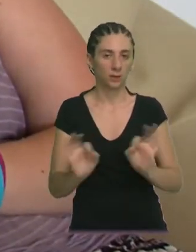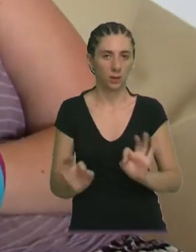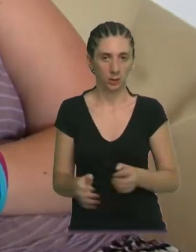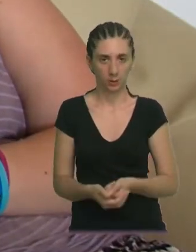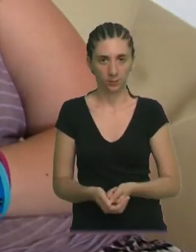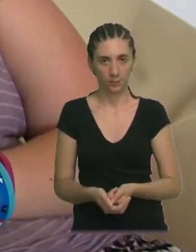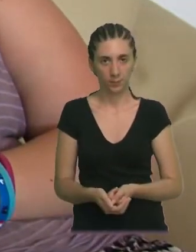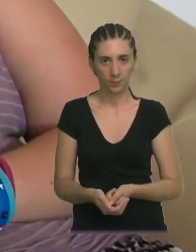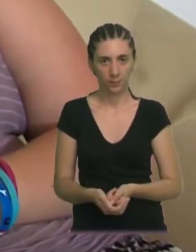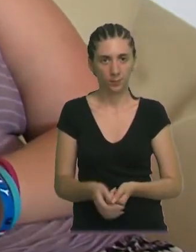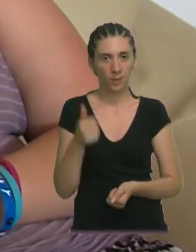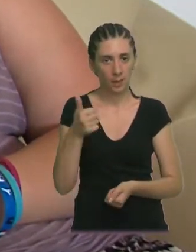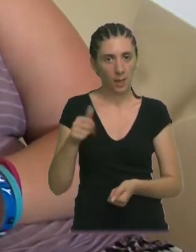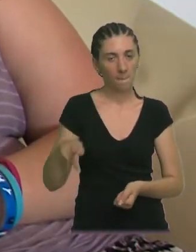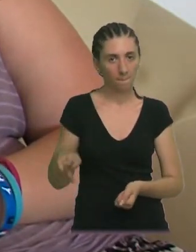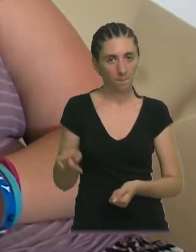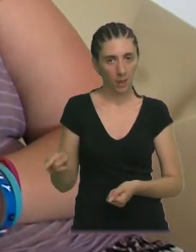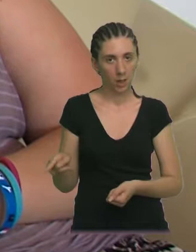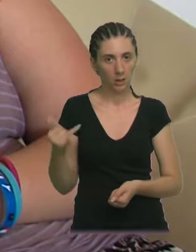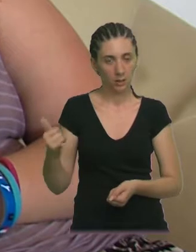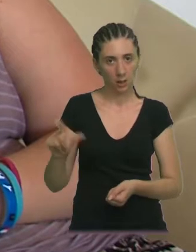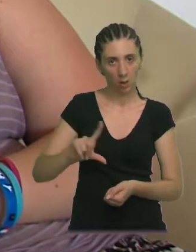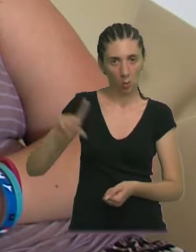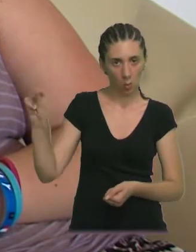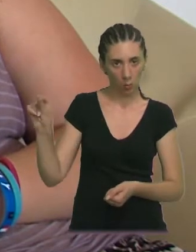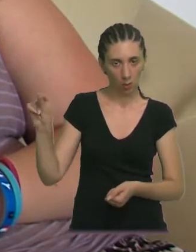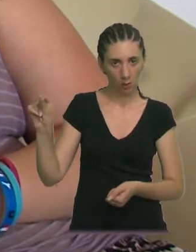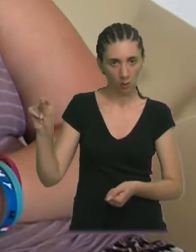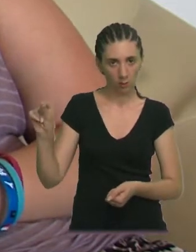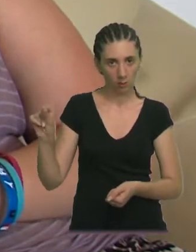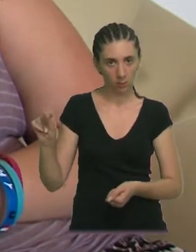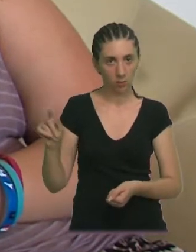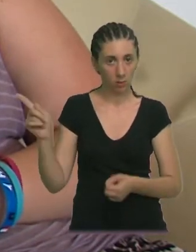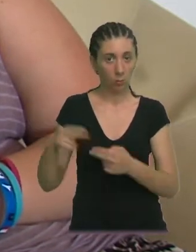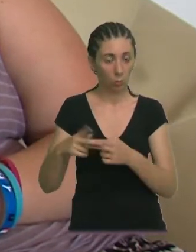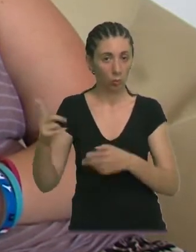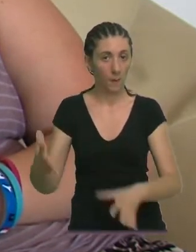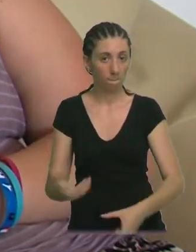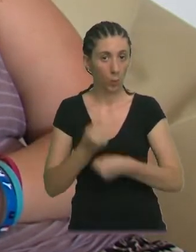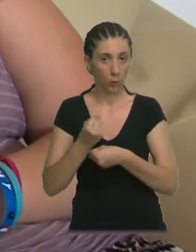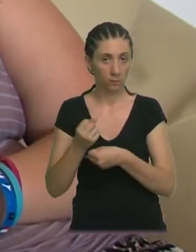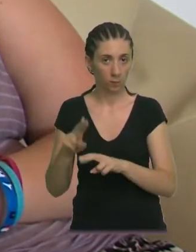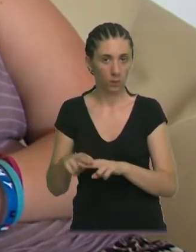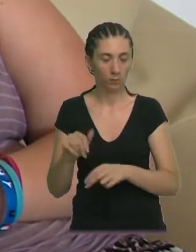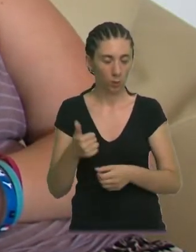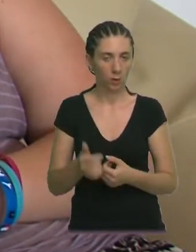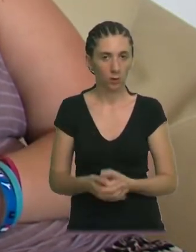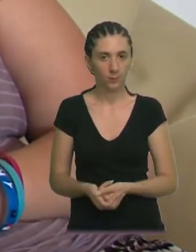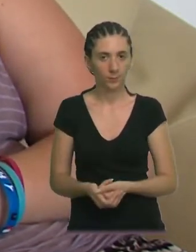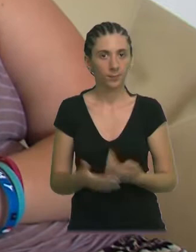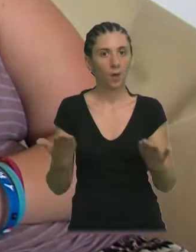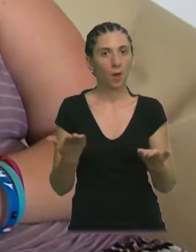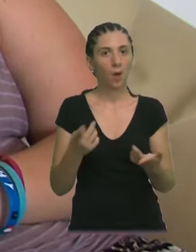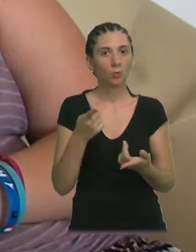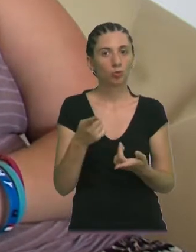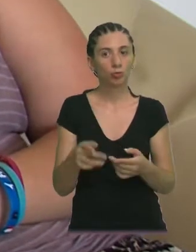sredili. Jedan braco ti sada odlazi, pretpostavljam da će biti posvojen, jel' tako? Da. Kako